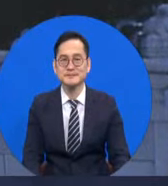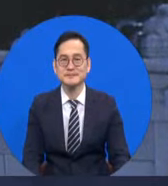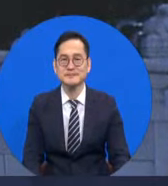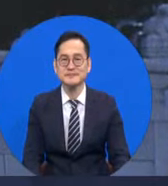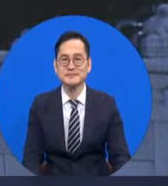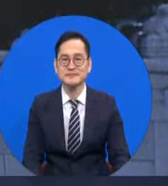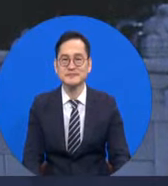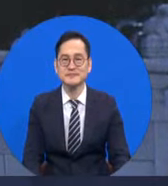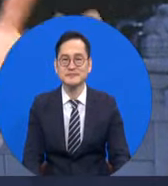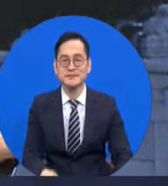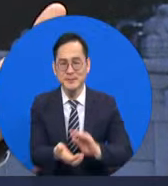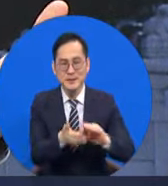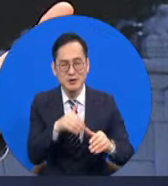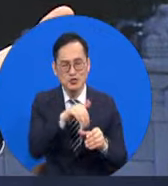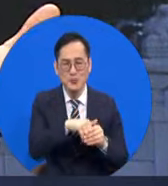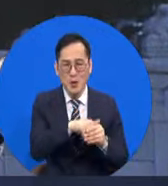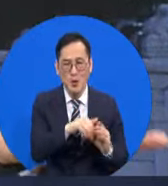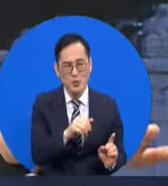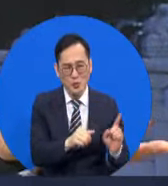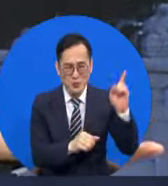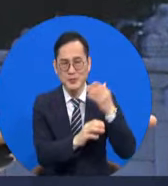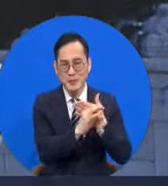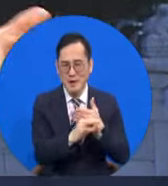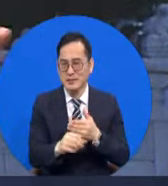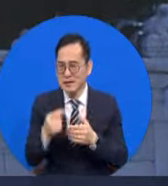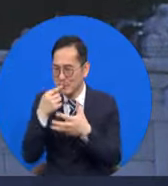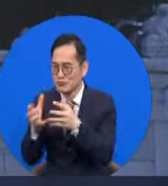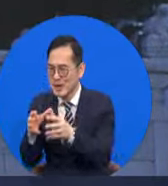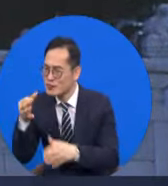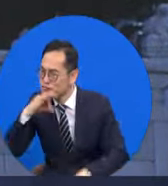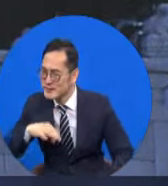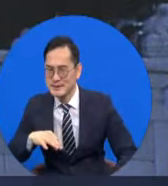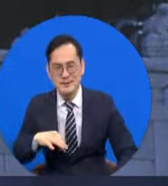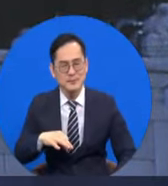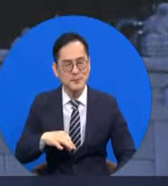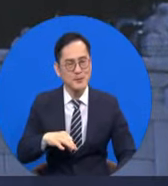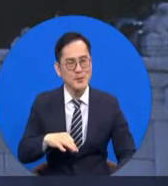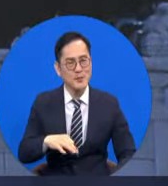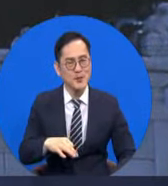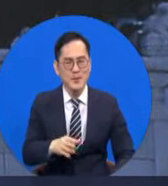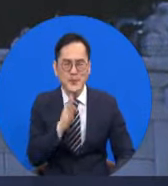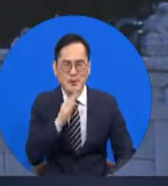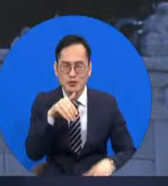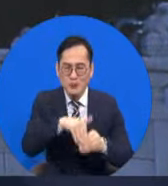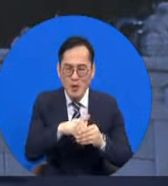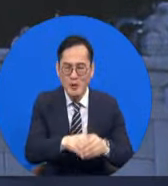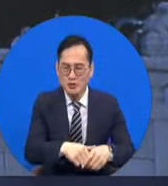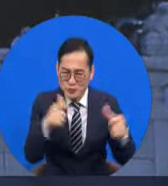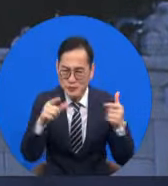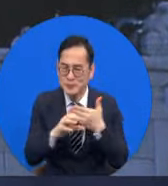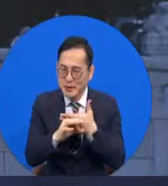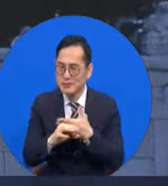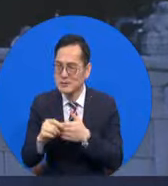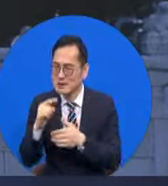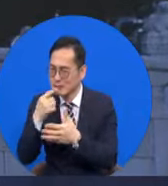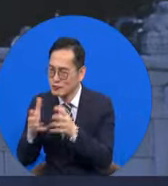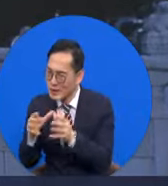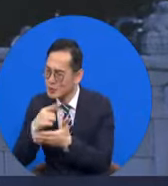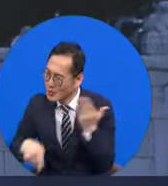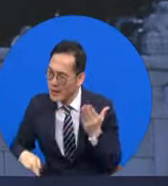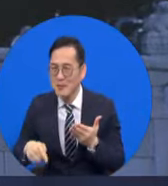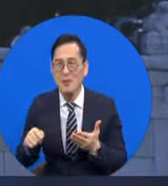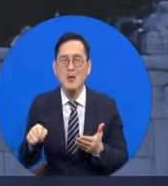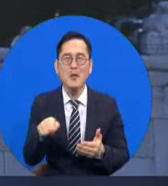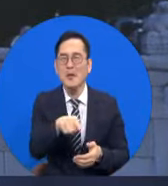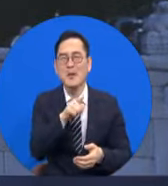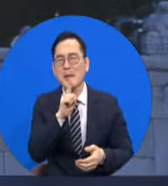속설이 많았습니다. 사전투표가 높으면 어떤 정당에게 유리하다, 본투표율이 낮으면 누구에게 유리하다. 그런데 이번 선거, 지난